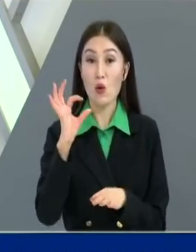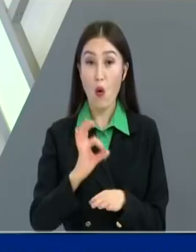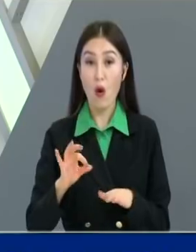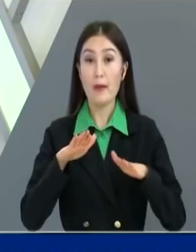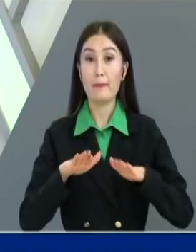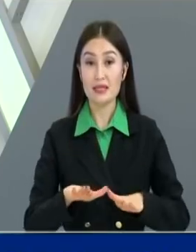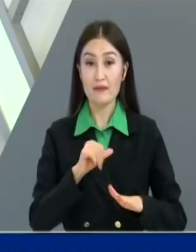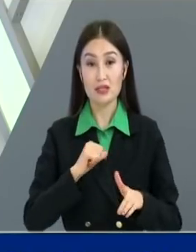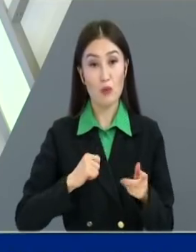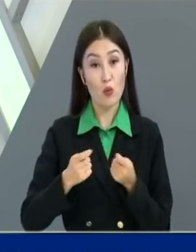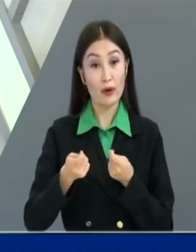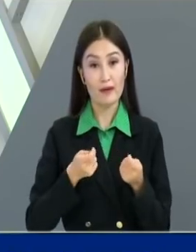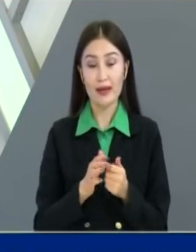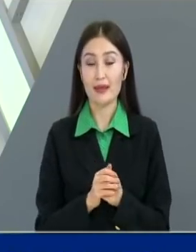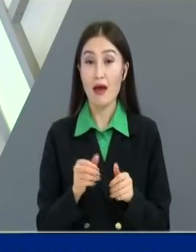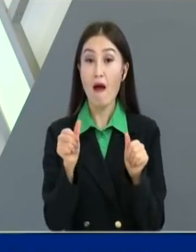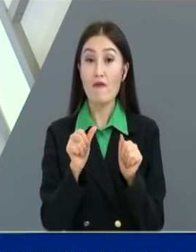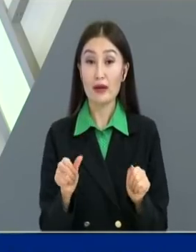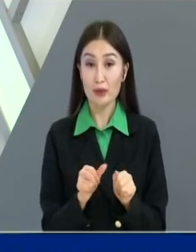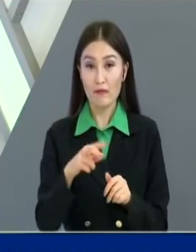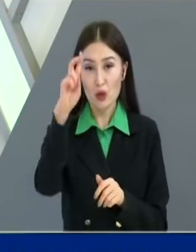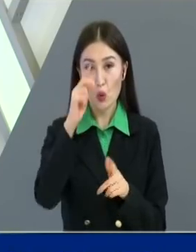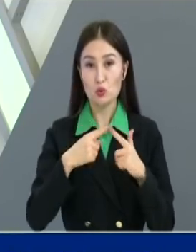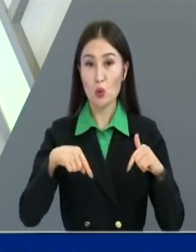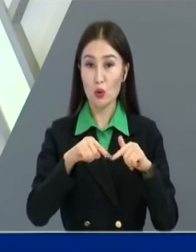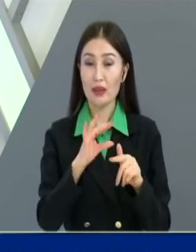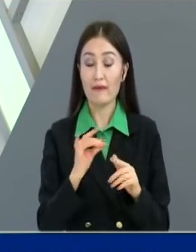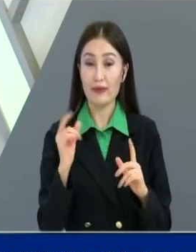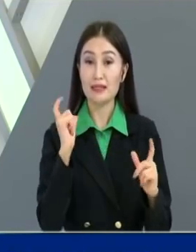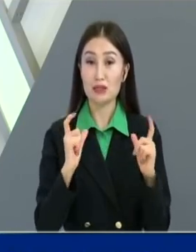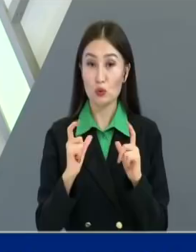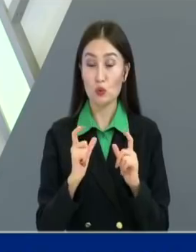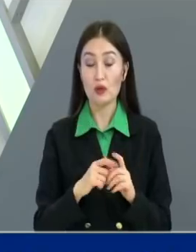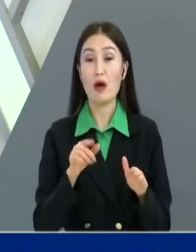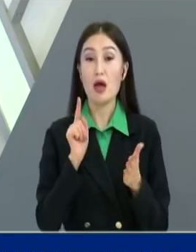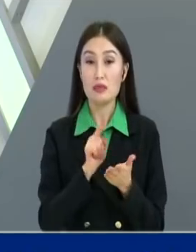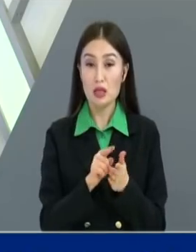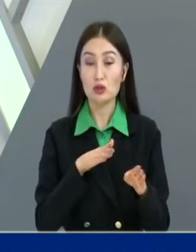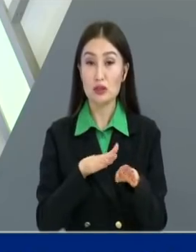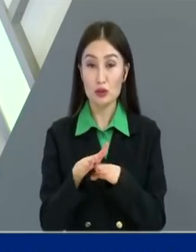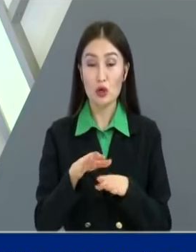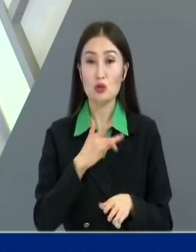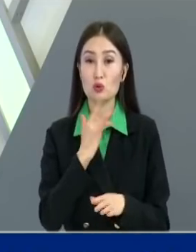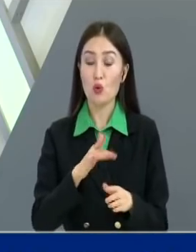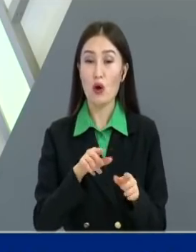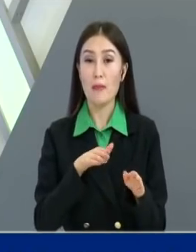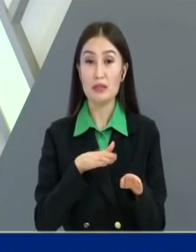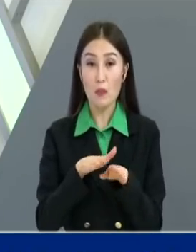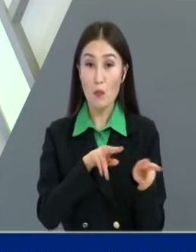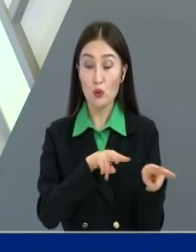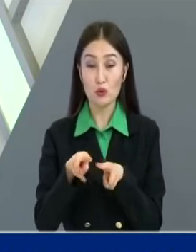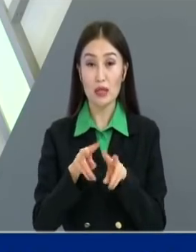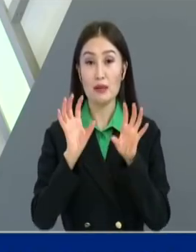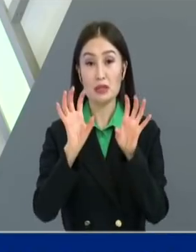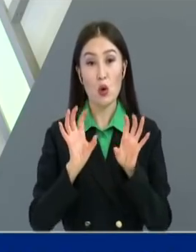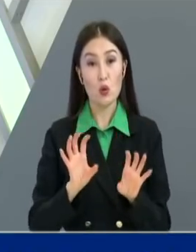местного самоуправления. Формирование госорганов и институтов должно осуществляться в строгом соответствии с Конституцией и